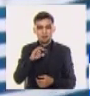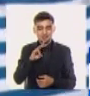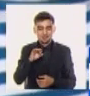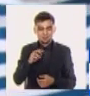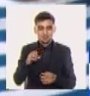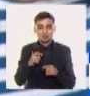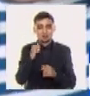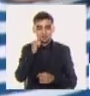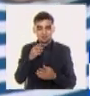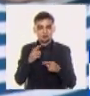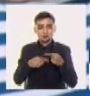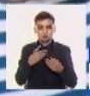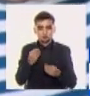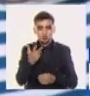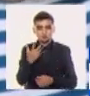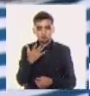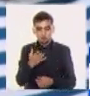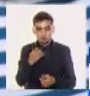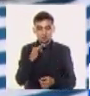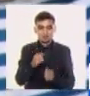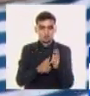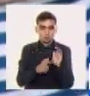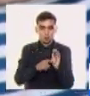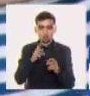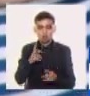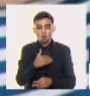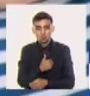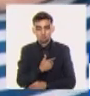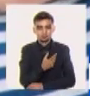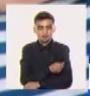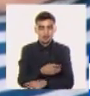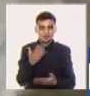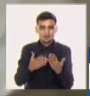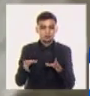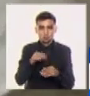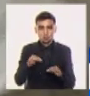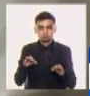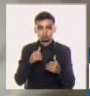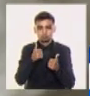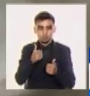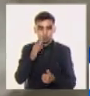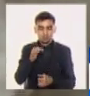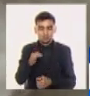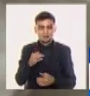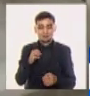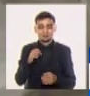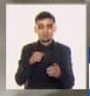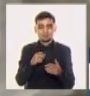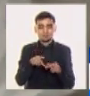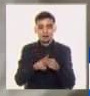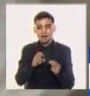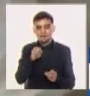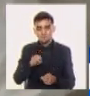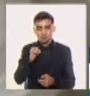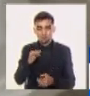испытаний станет вакцинирование 500-700 добровольцев. Если все пройдет успешно, то по прогнозу разработчиков к середине августа